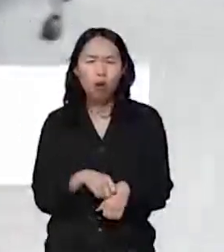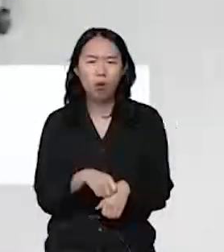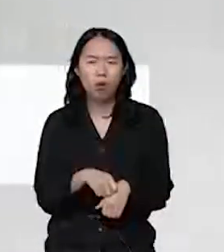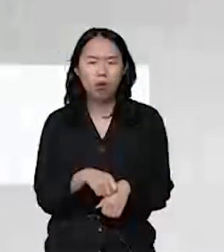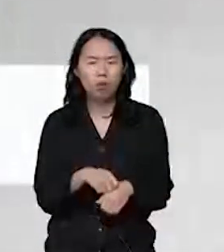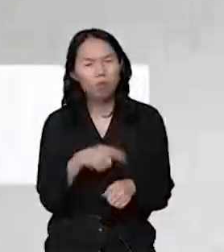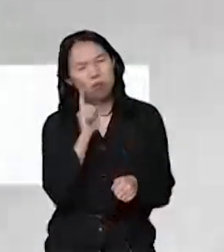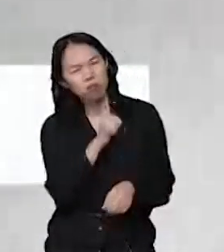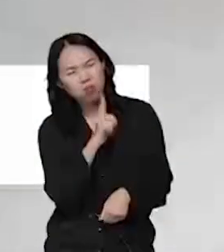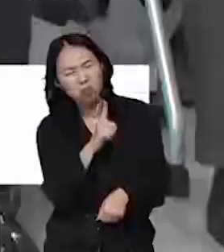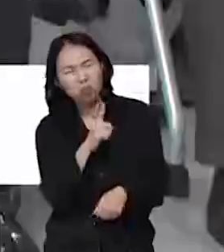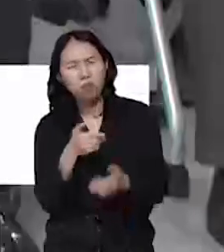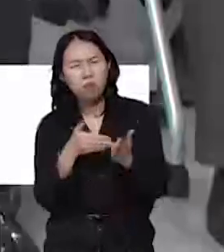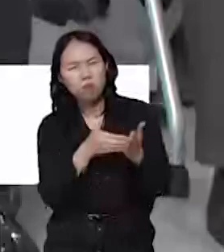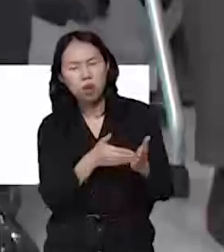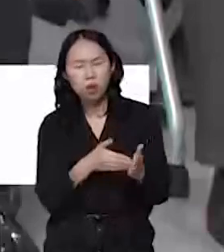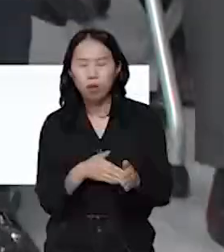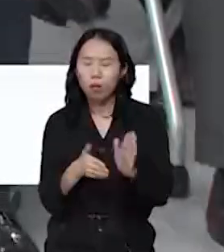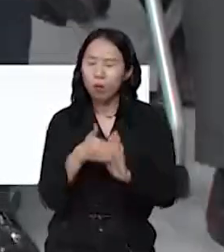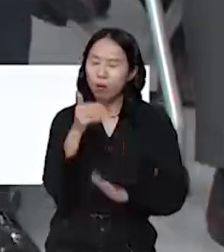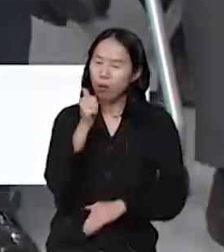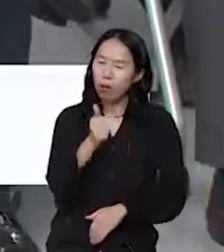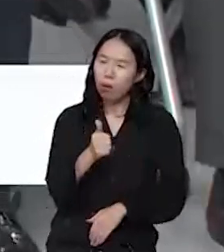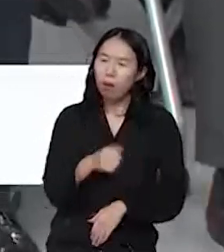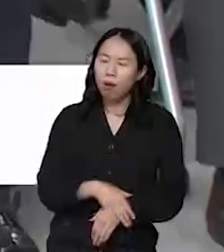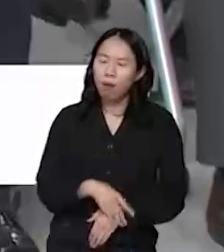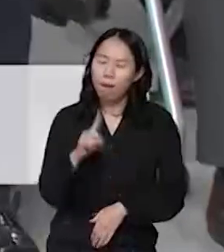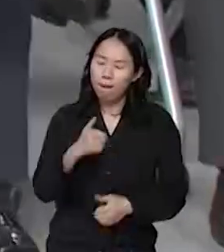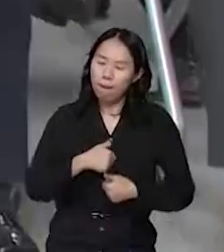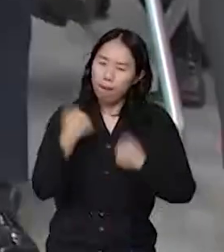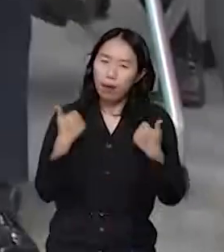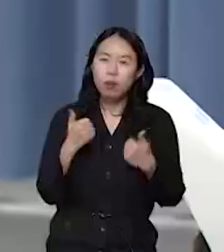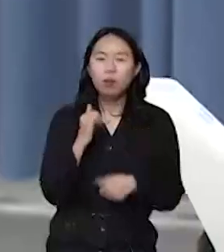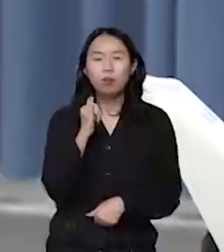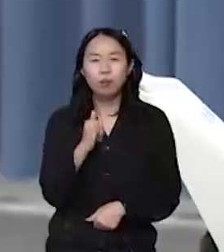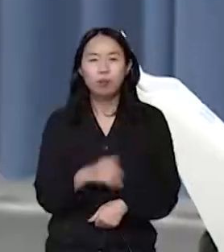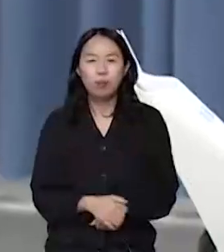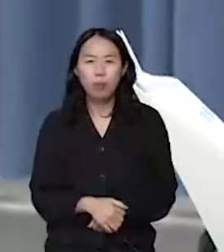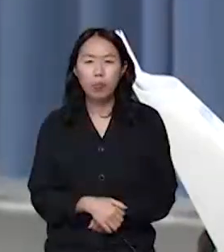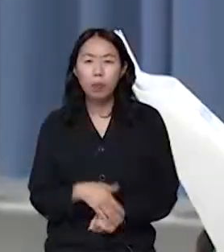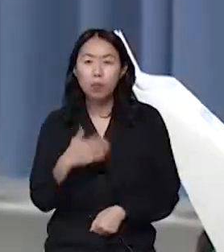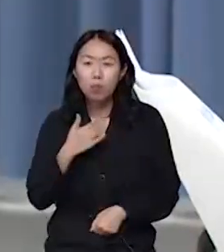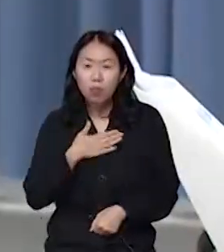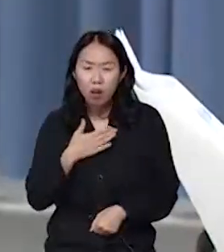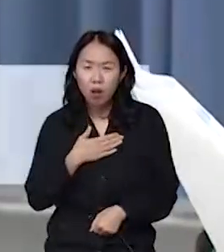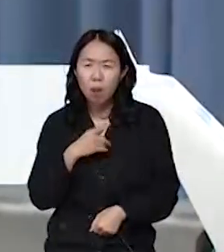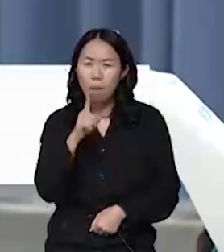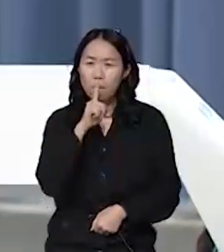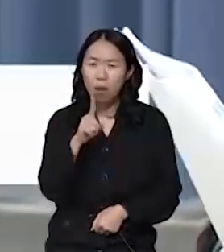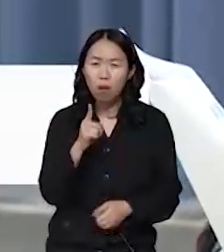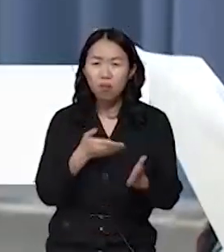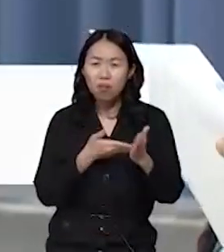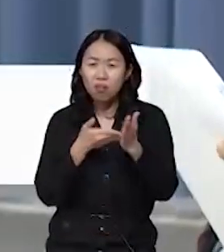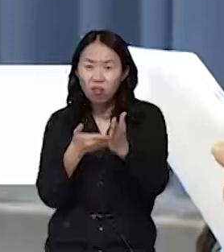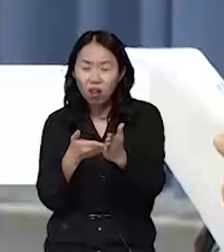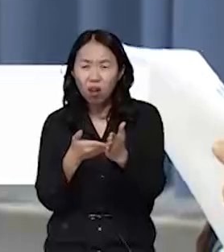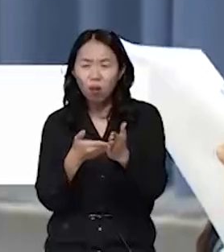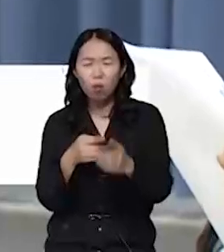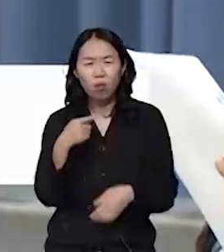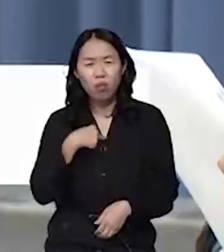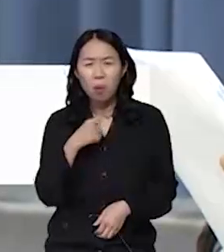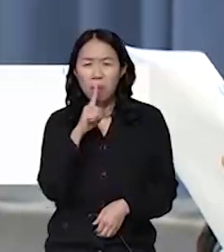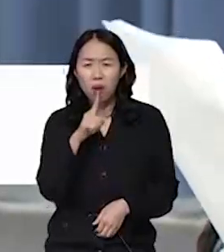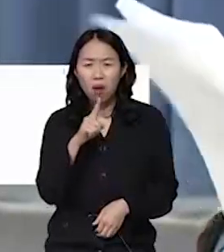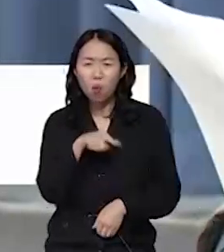흘러가는 데 대해 지적하자 강 시장은 다시 한번 발끈했습니다. 제가 어떤 발언한 것을 그러면 시장은